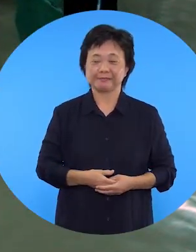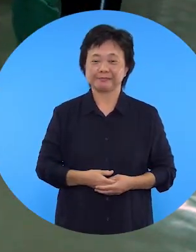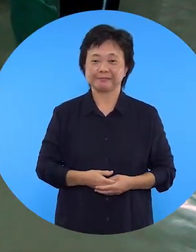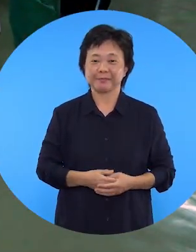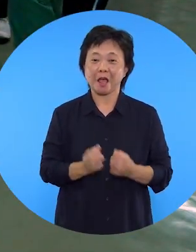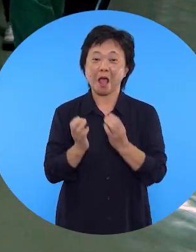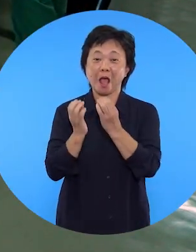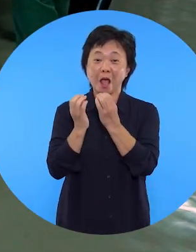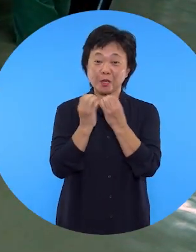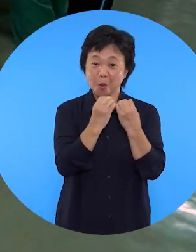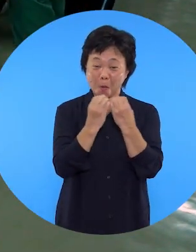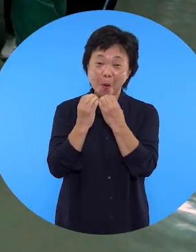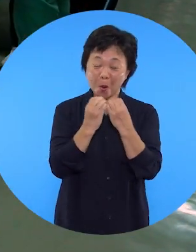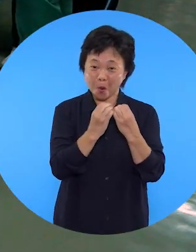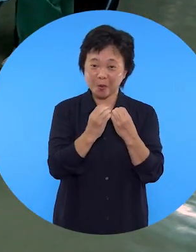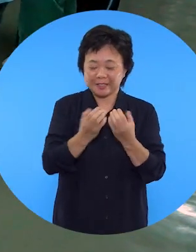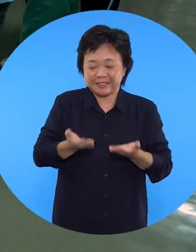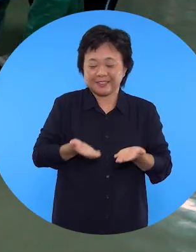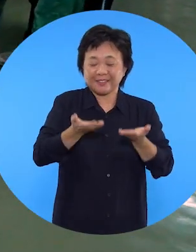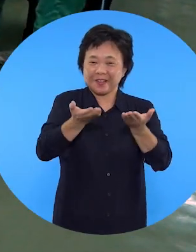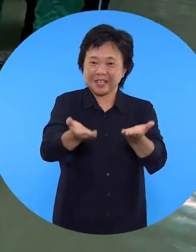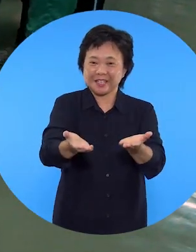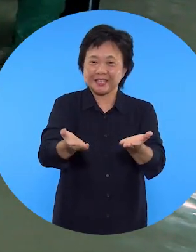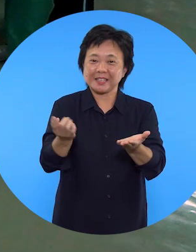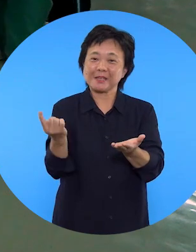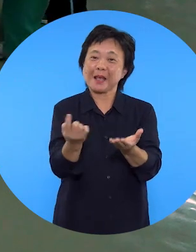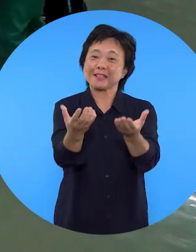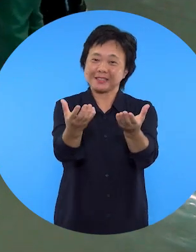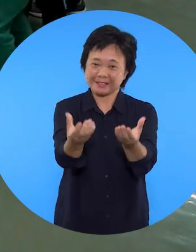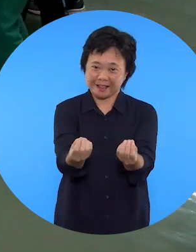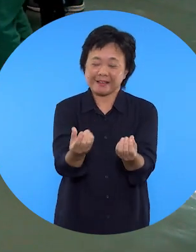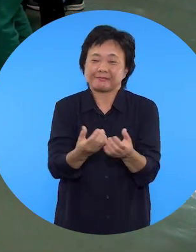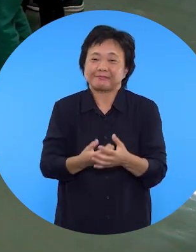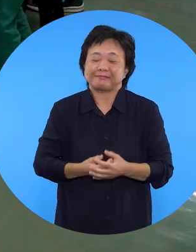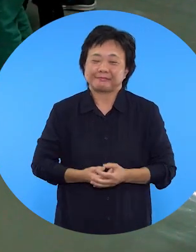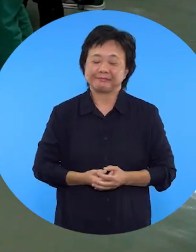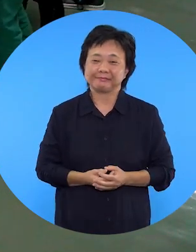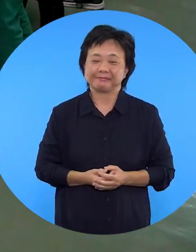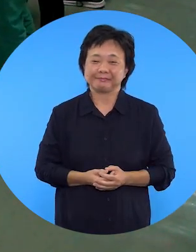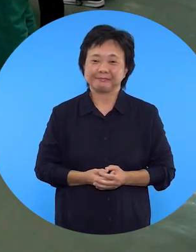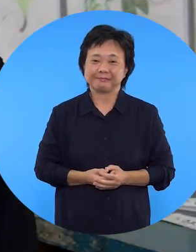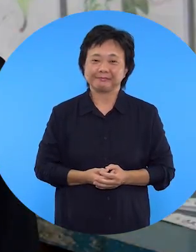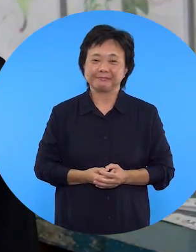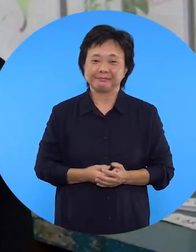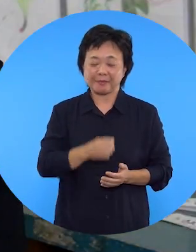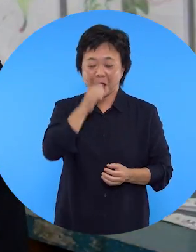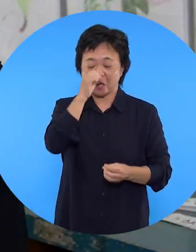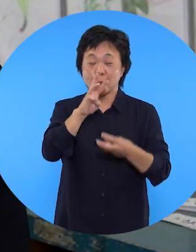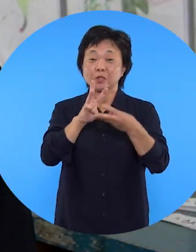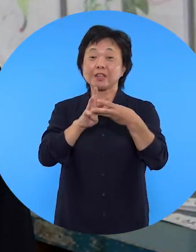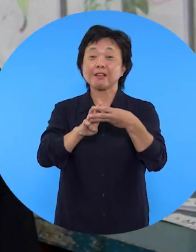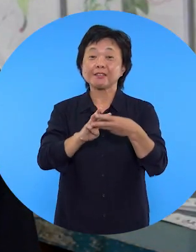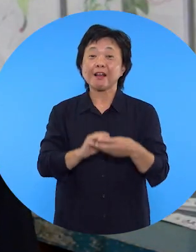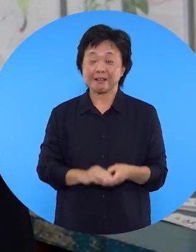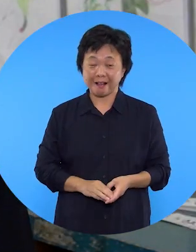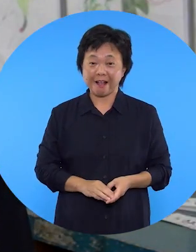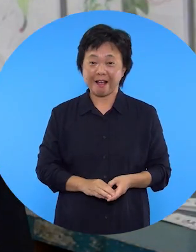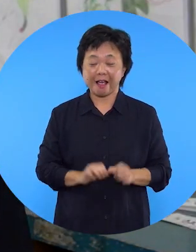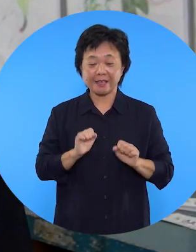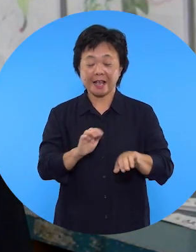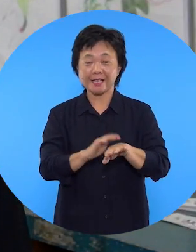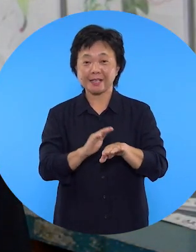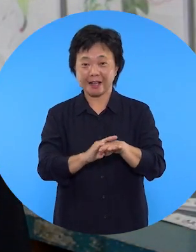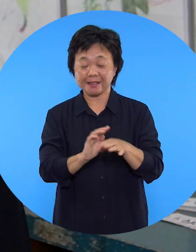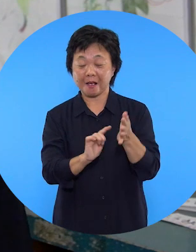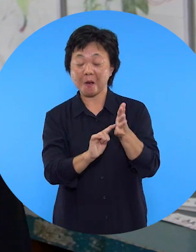ああmeee 6 e吉田さんが少し